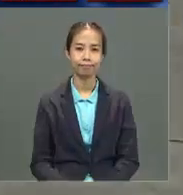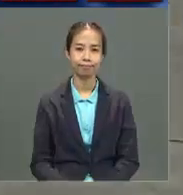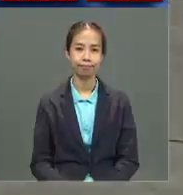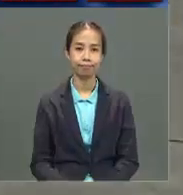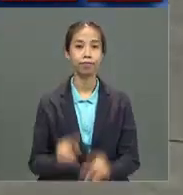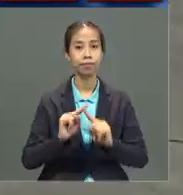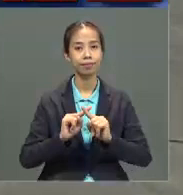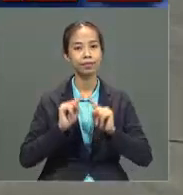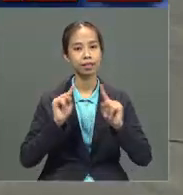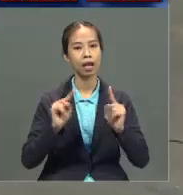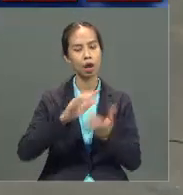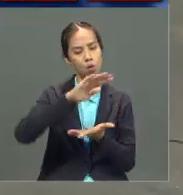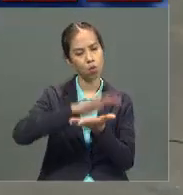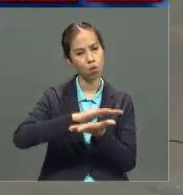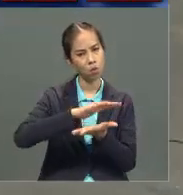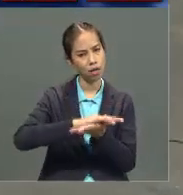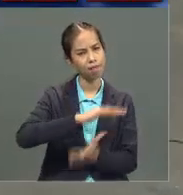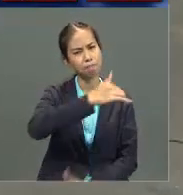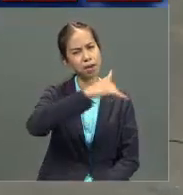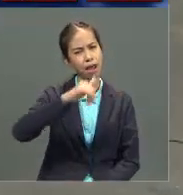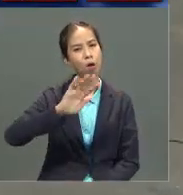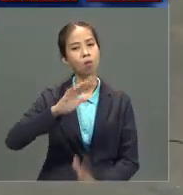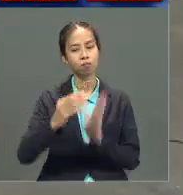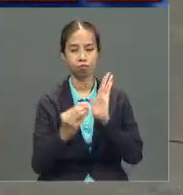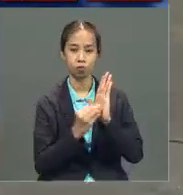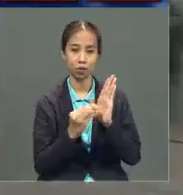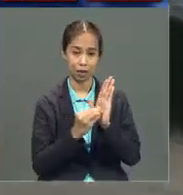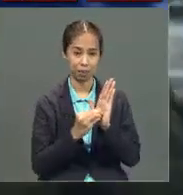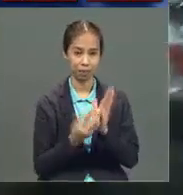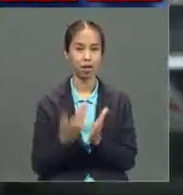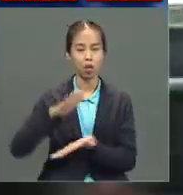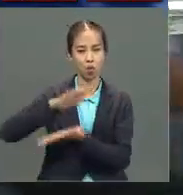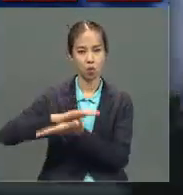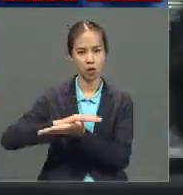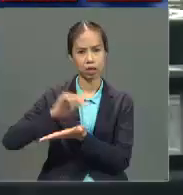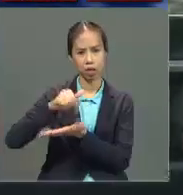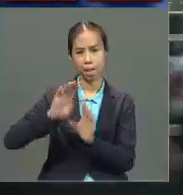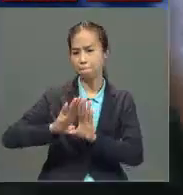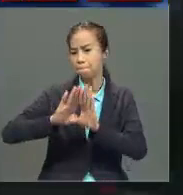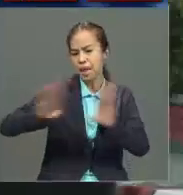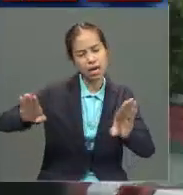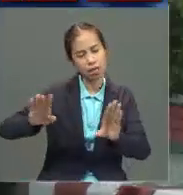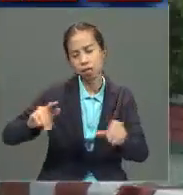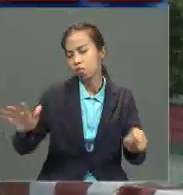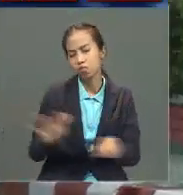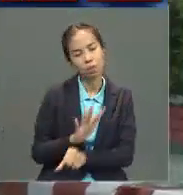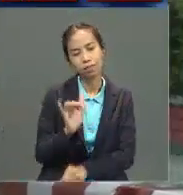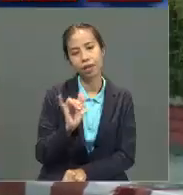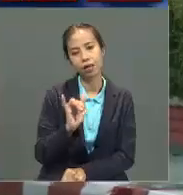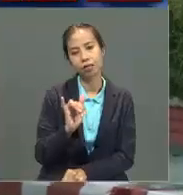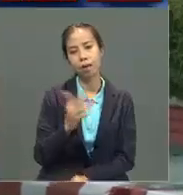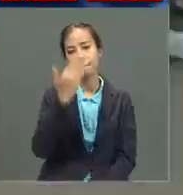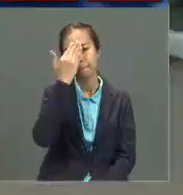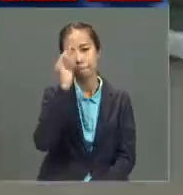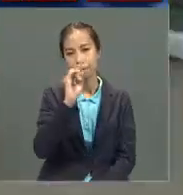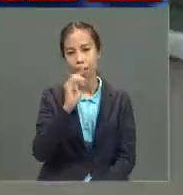แต่ว่าบางโรงเรียนนะอย่างในกรุงเทพมหานครที่โรงเรียนสุรศักดิ์มนตรีเนี่ยอันนี้เขายังไม่เปิดเต็มรูปแบบนะคะเพราะว่าเขาบอกว่า